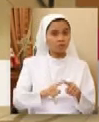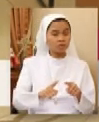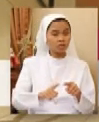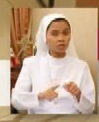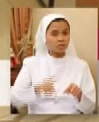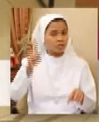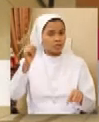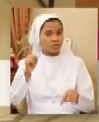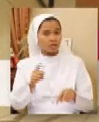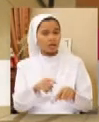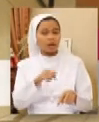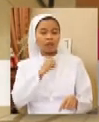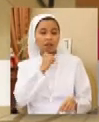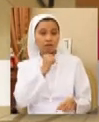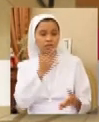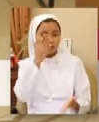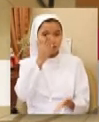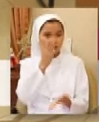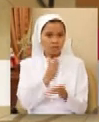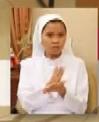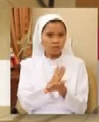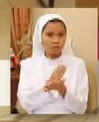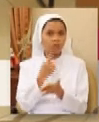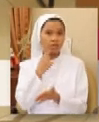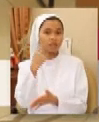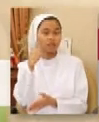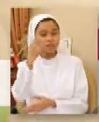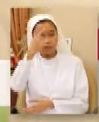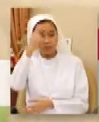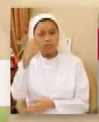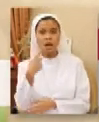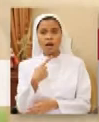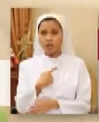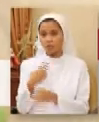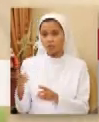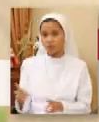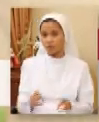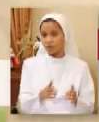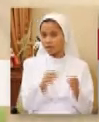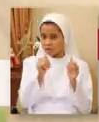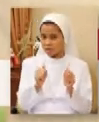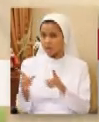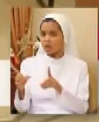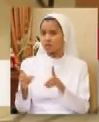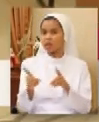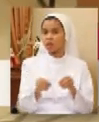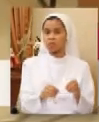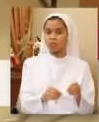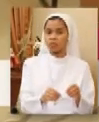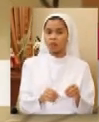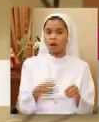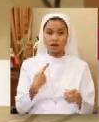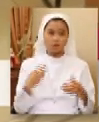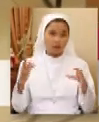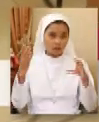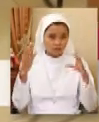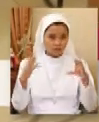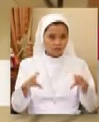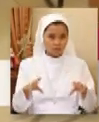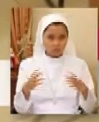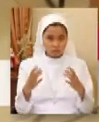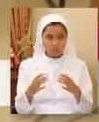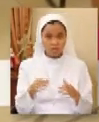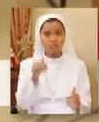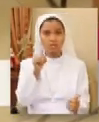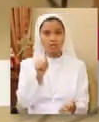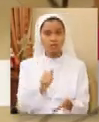dahil pwedeng maging impediment sa inda, itong sa indang disability, kasi talagang may paraan, may mga pagkakataong sinda na dapat mailuwas ninda